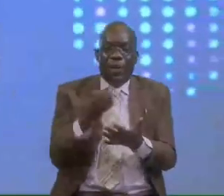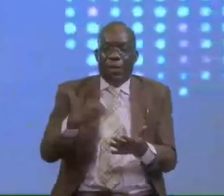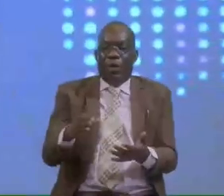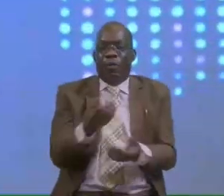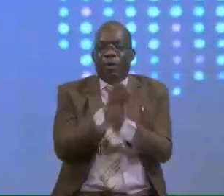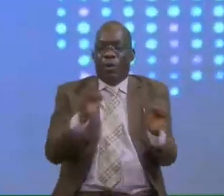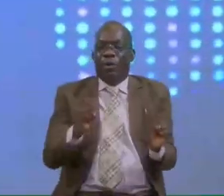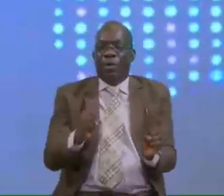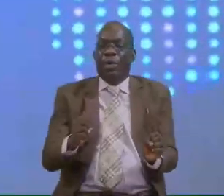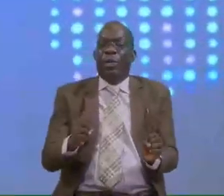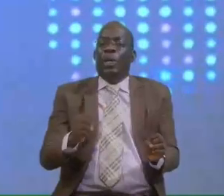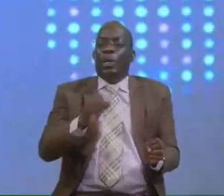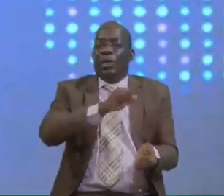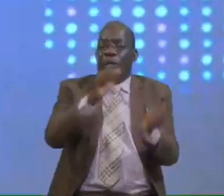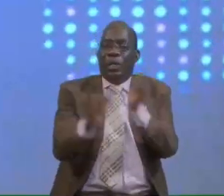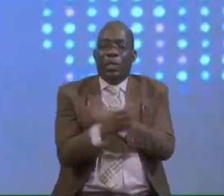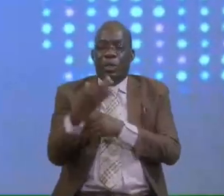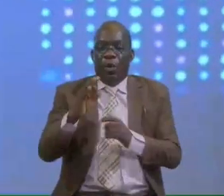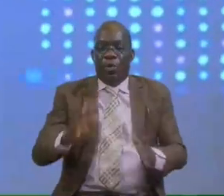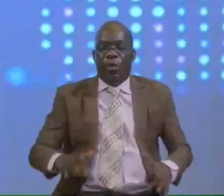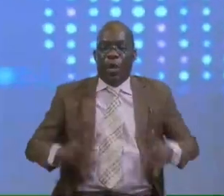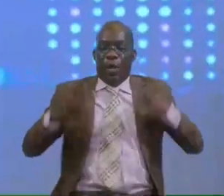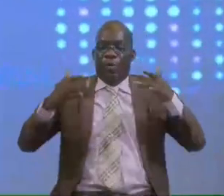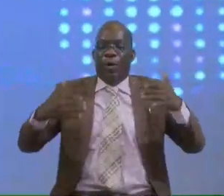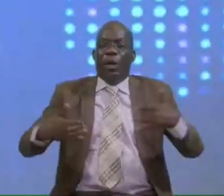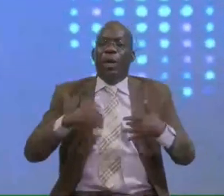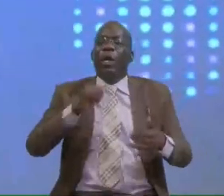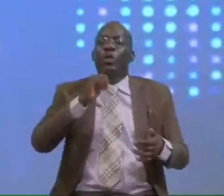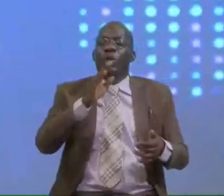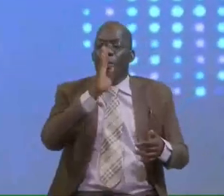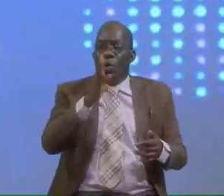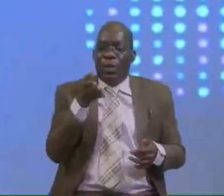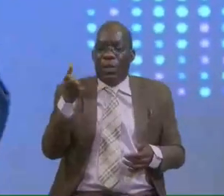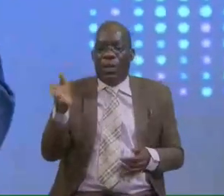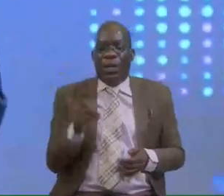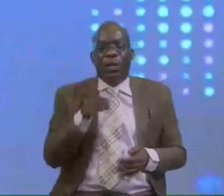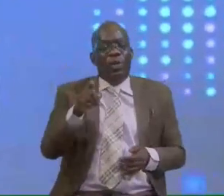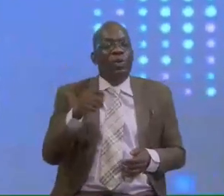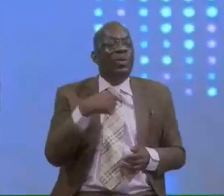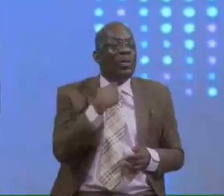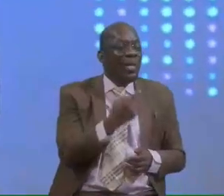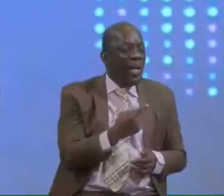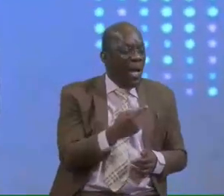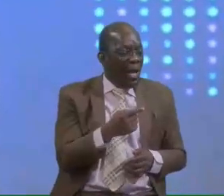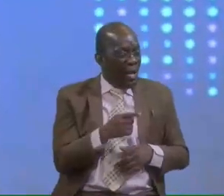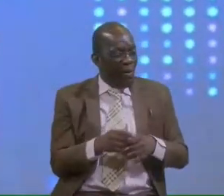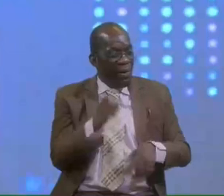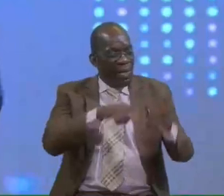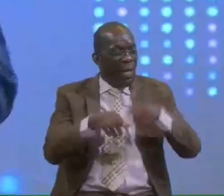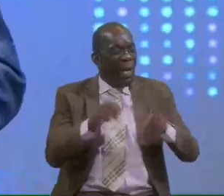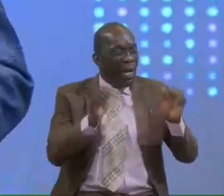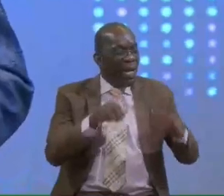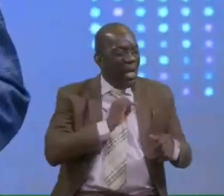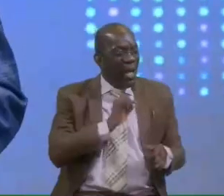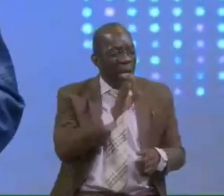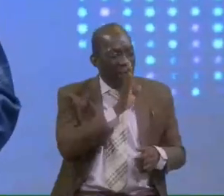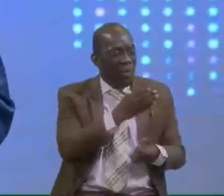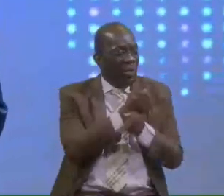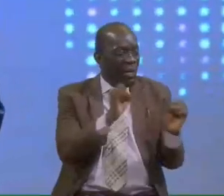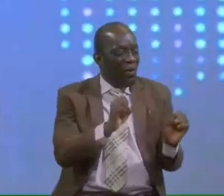salut, un changement de cœur n'est pas là. Et tu te dis, est-ce que je peux être vraiment, je peux être jamais